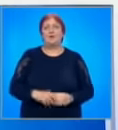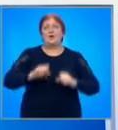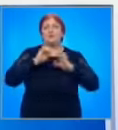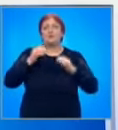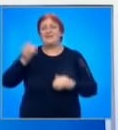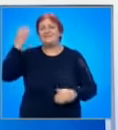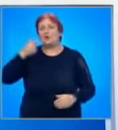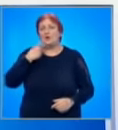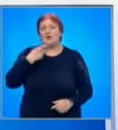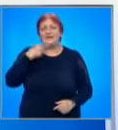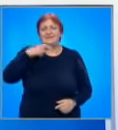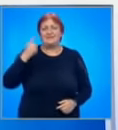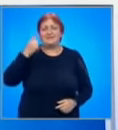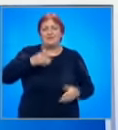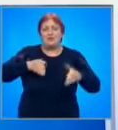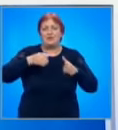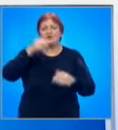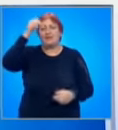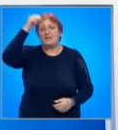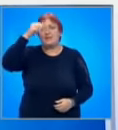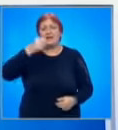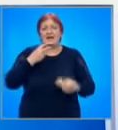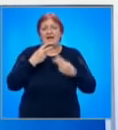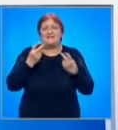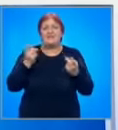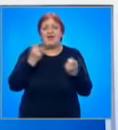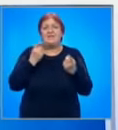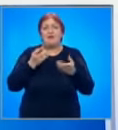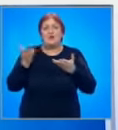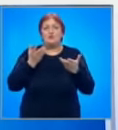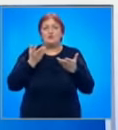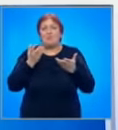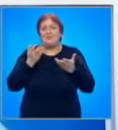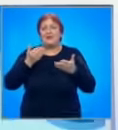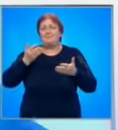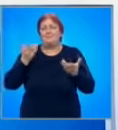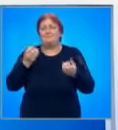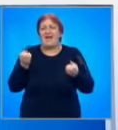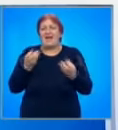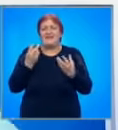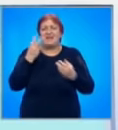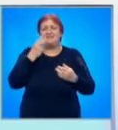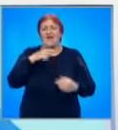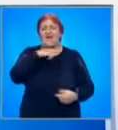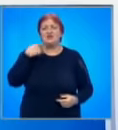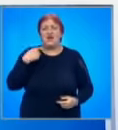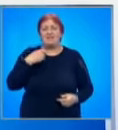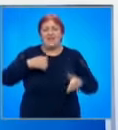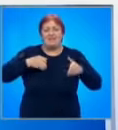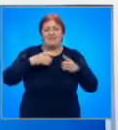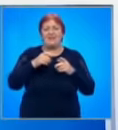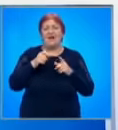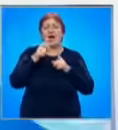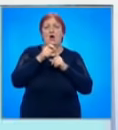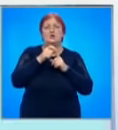Ужасяващите истории, които разказваме тези дни от пътищата на България, изглежда нямат особен превентивен ефект. Две жертви на пътя